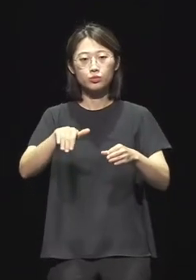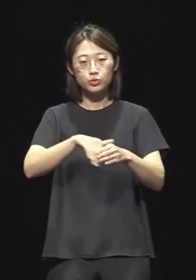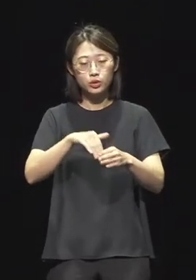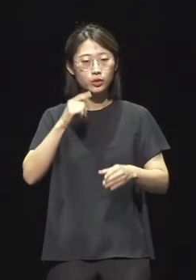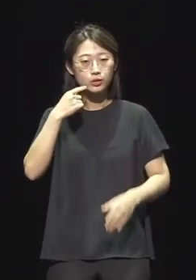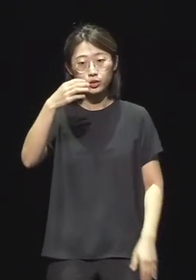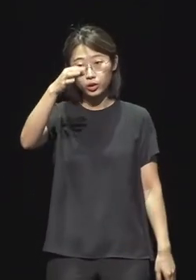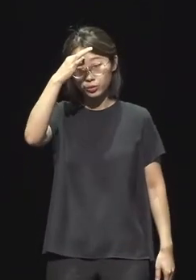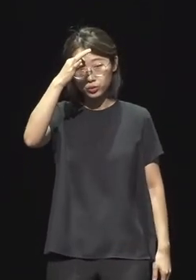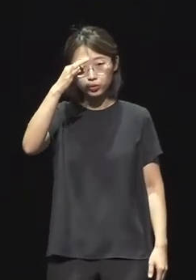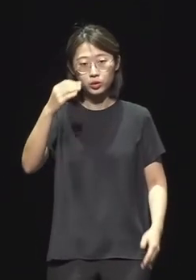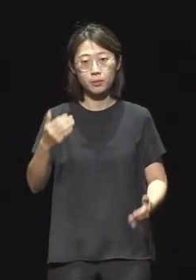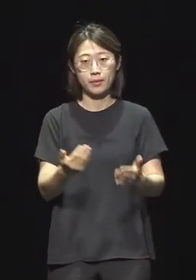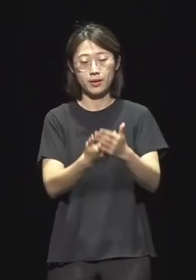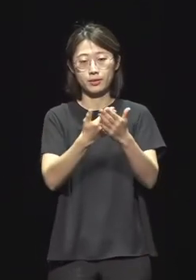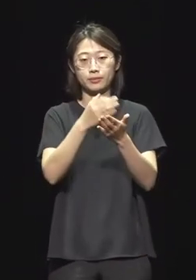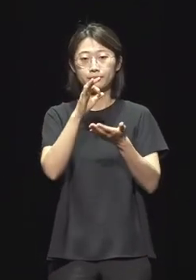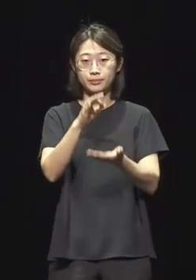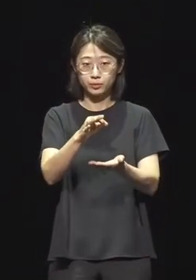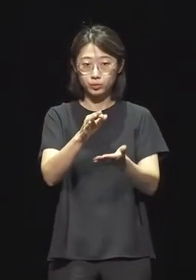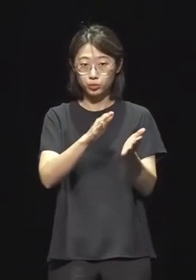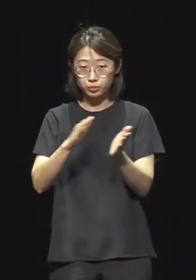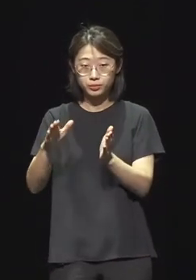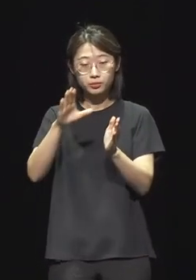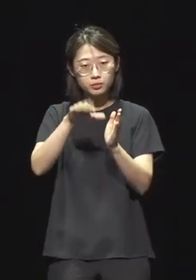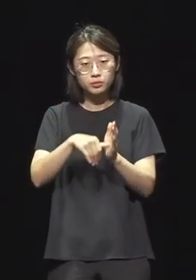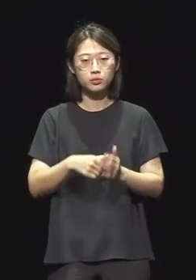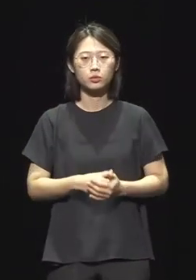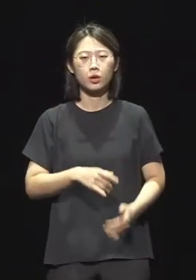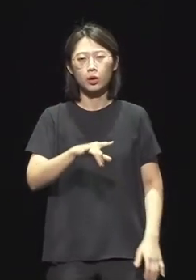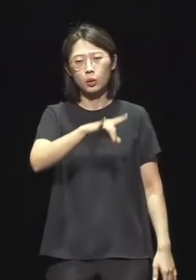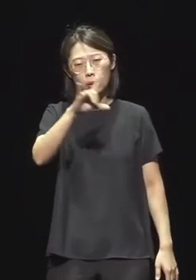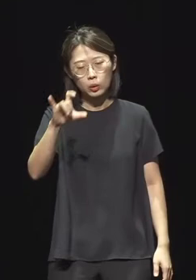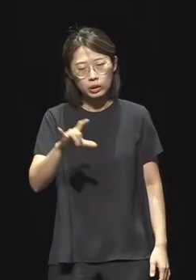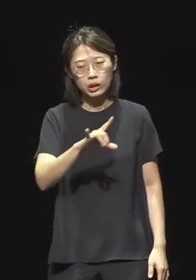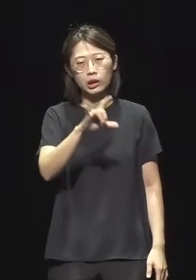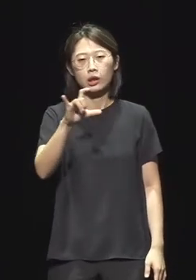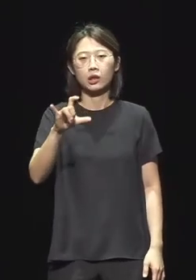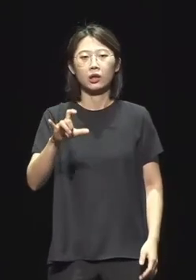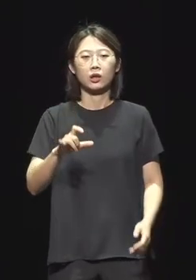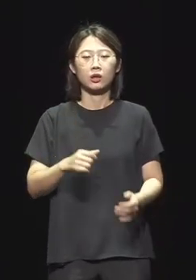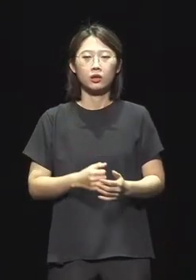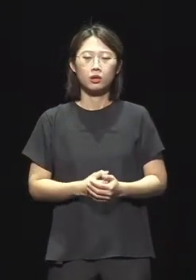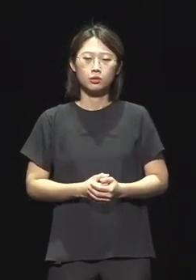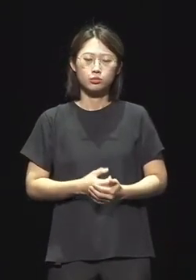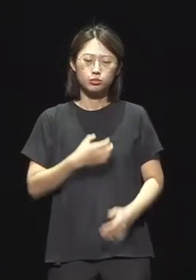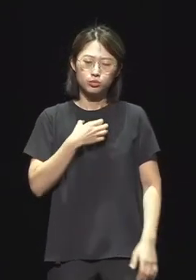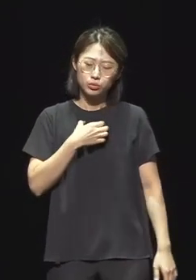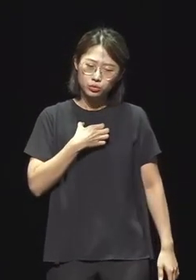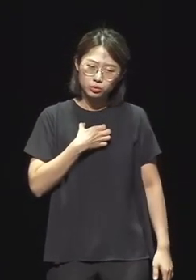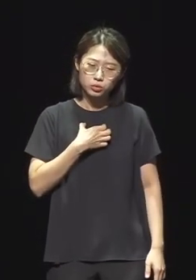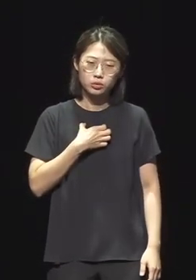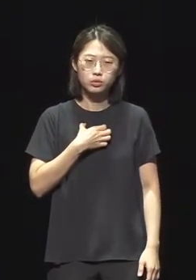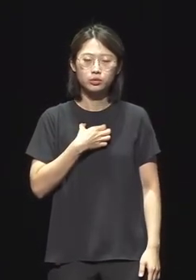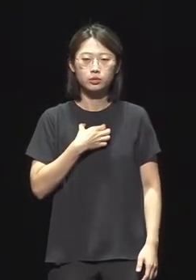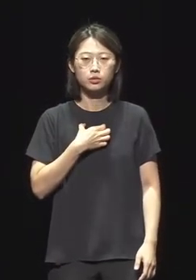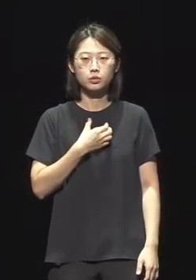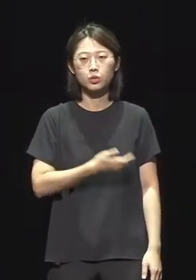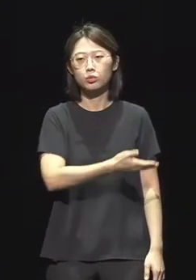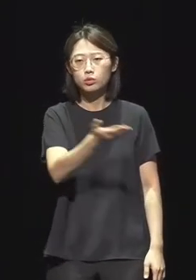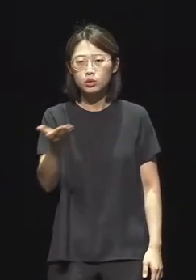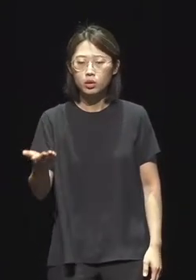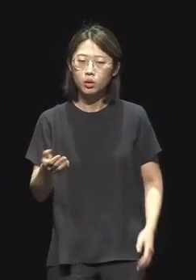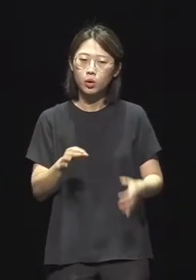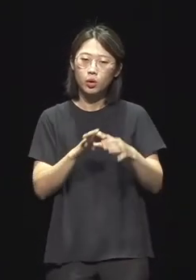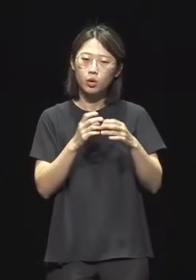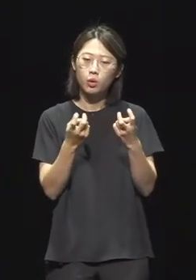문화예술진흥기금 공모사업을 준비하면서 코로나 위기를 겪은 예술 현장에서 가장 필요한 부분에 대해 먼저